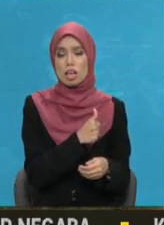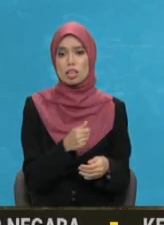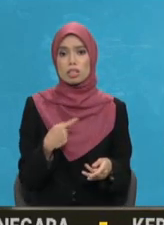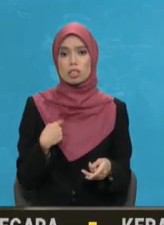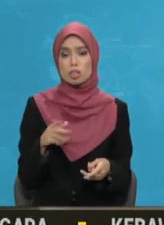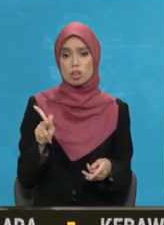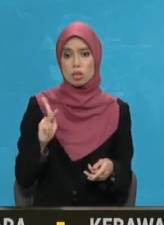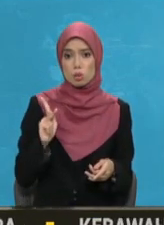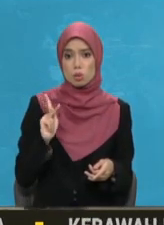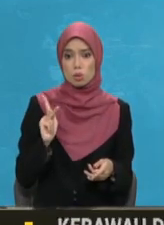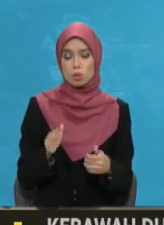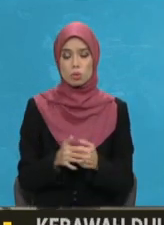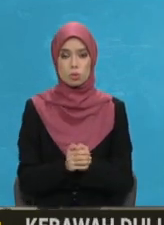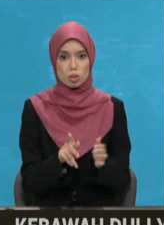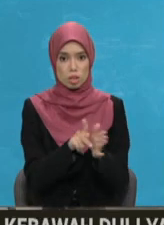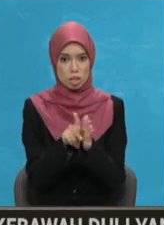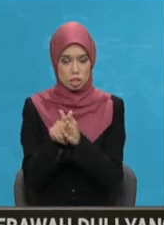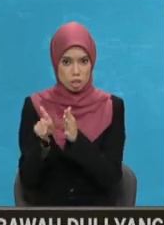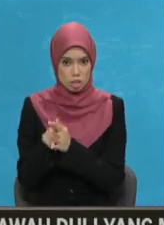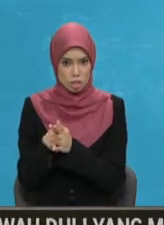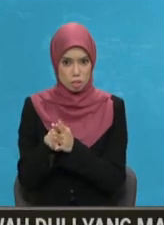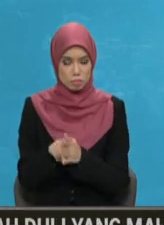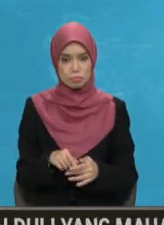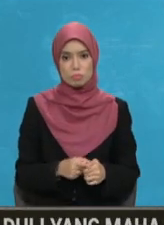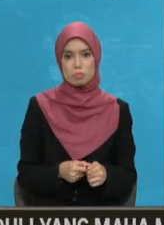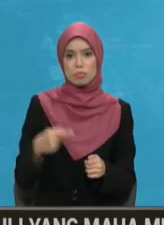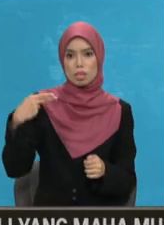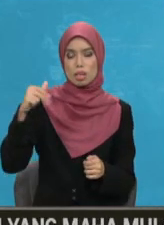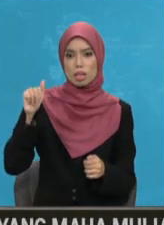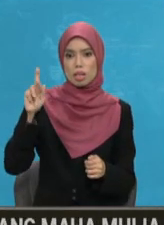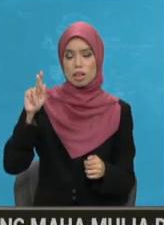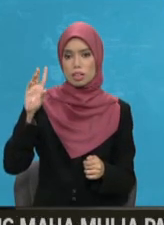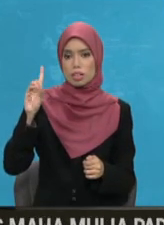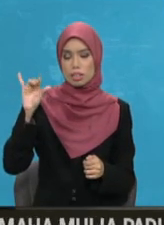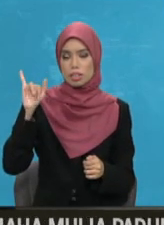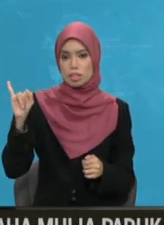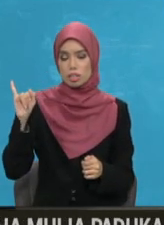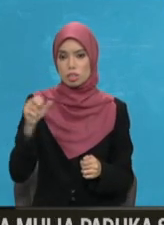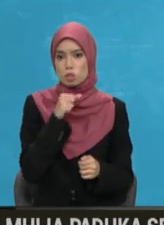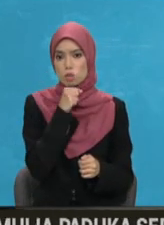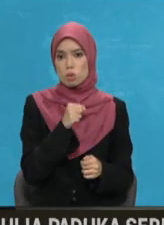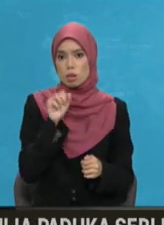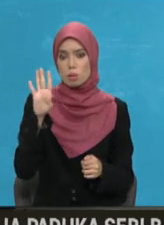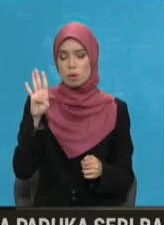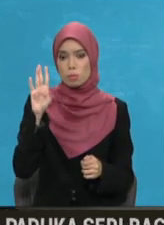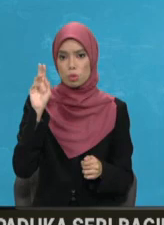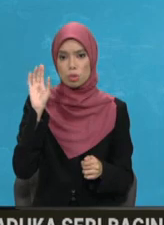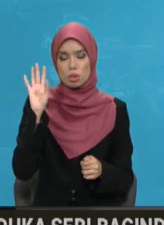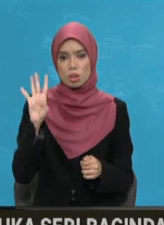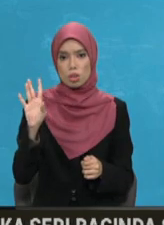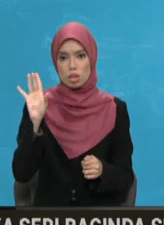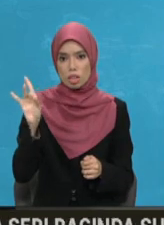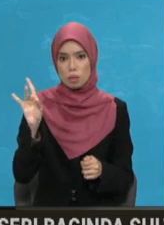berusia 46 tahun Haji awal Muhammad Edi Hardi bin Haji Ibrahim berusia 48 tahun dan